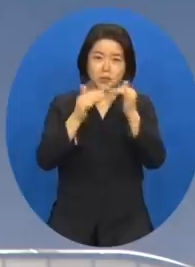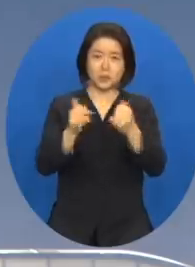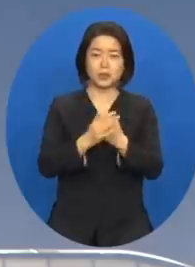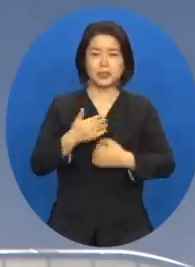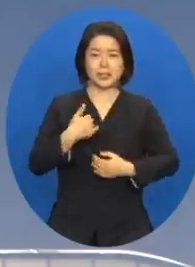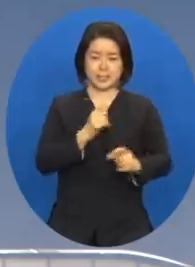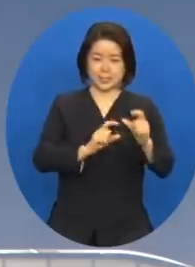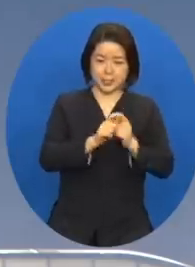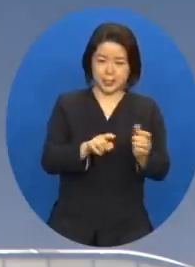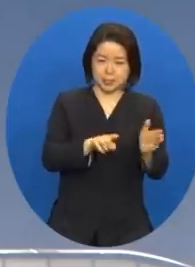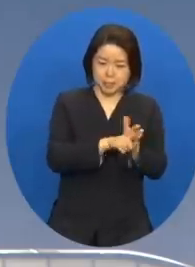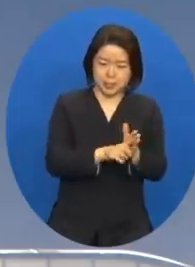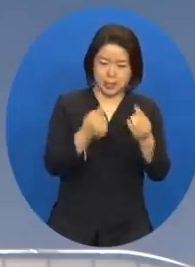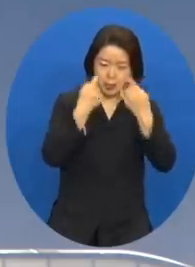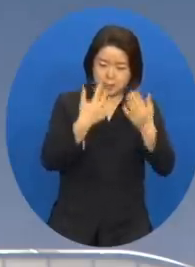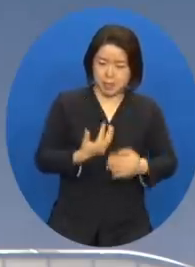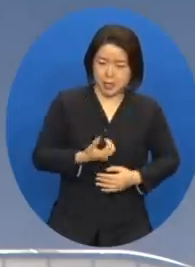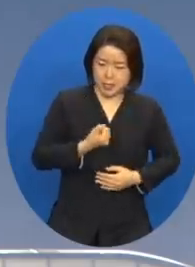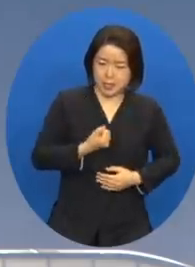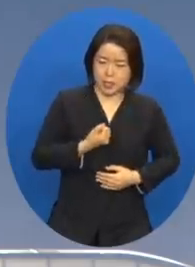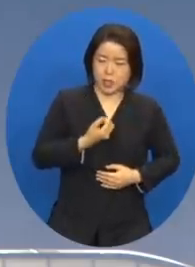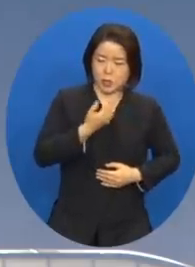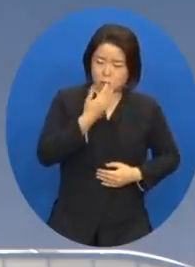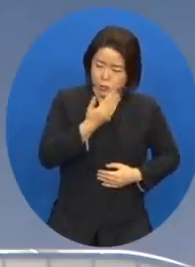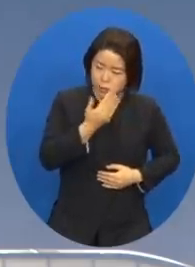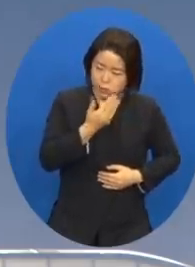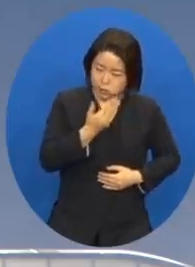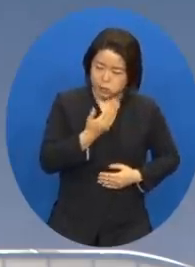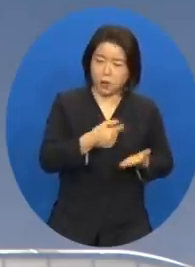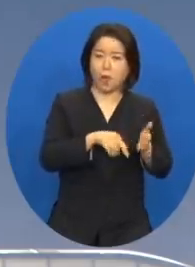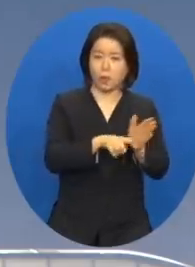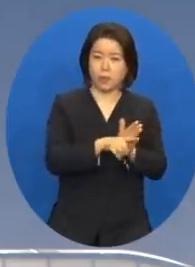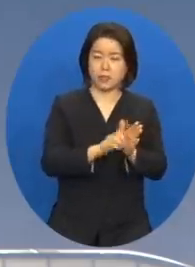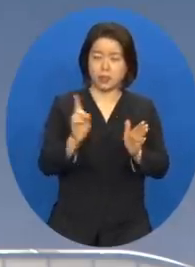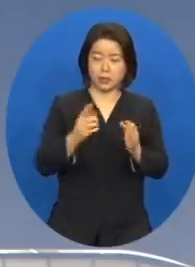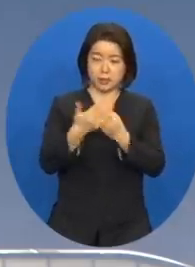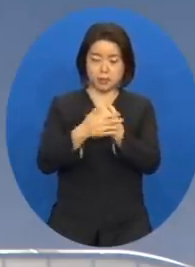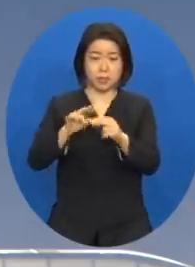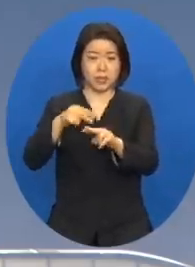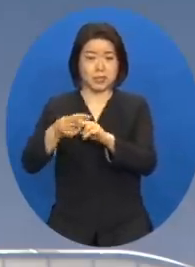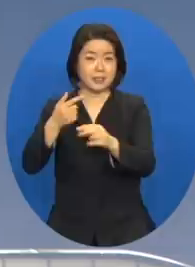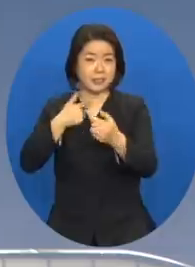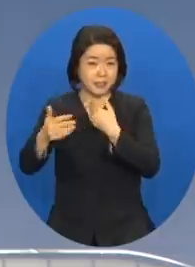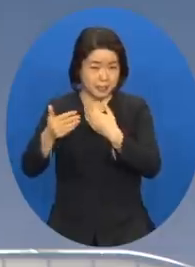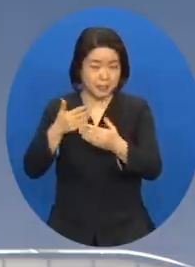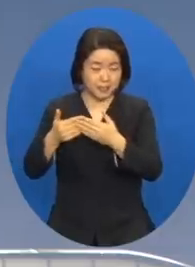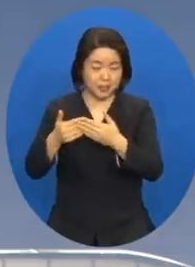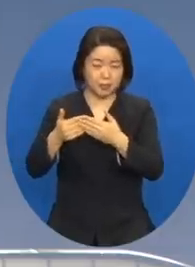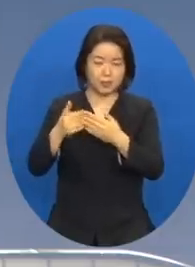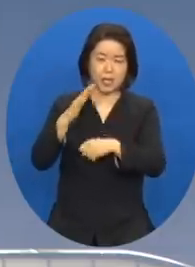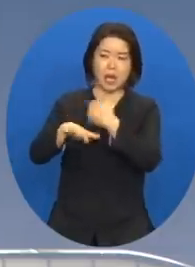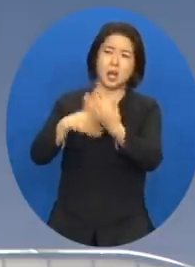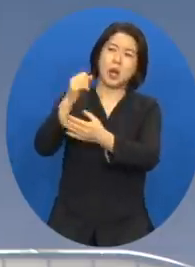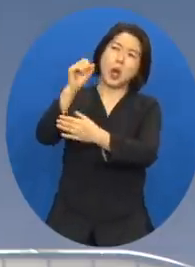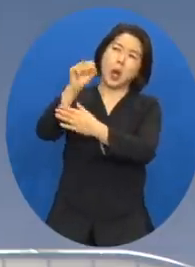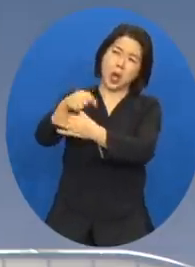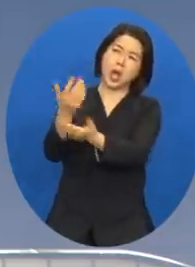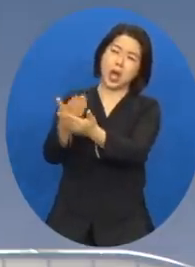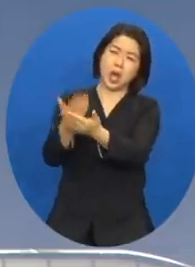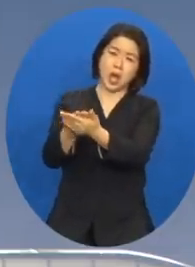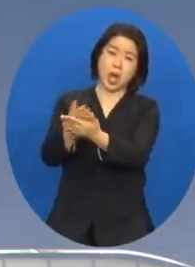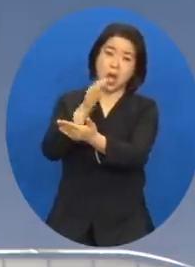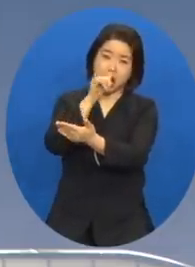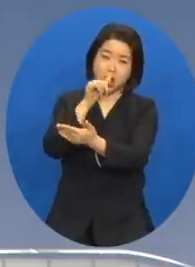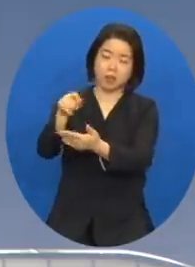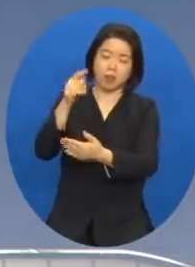더 믿음을 분명하게 가질 수 있기 위하여 어떤 은사 체험도 하나님이 허락하시면 좋겠는데 그런